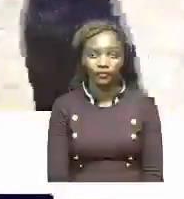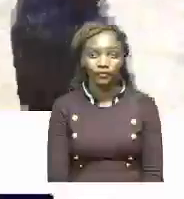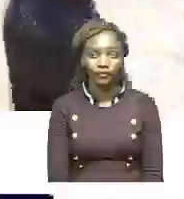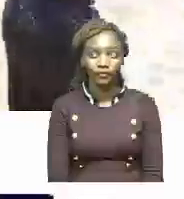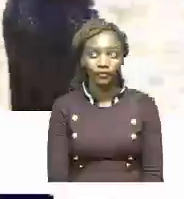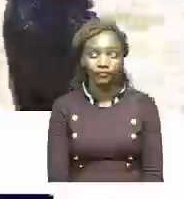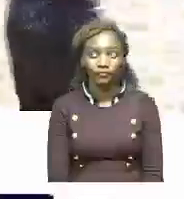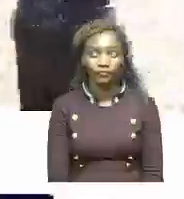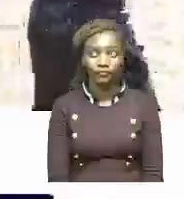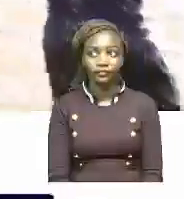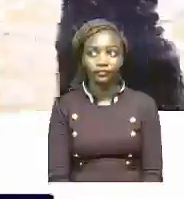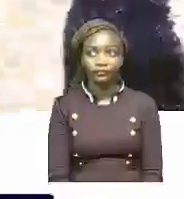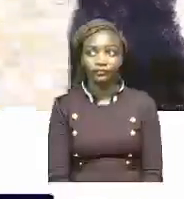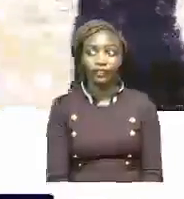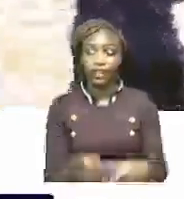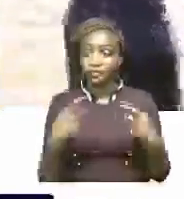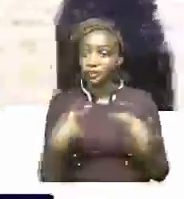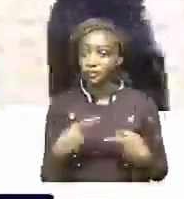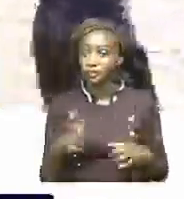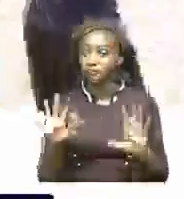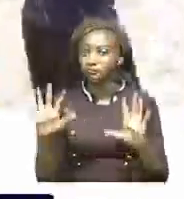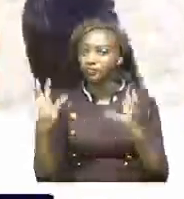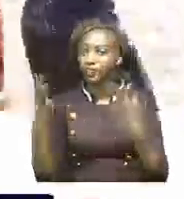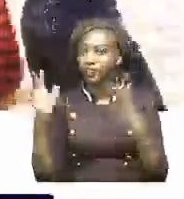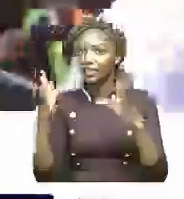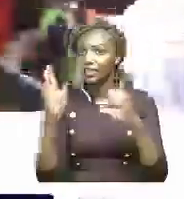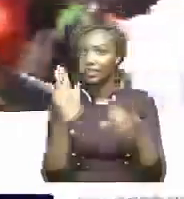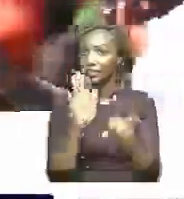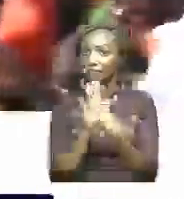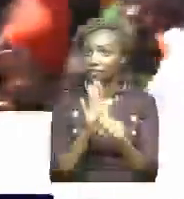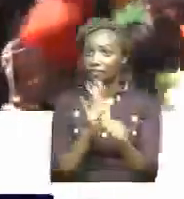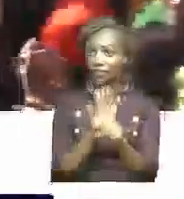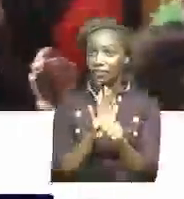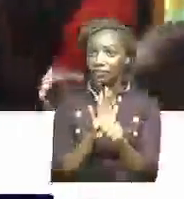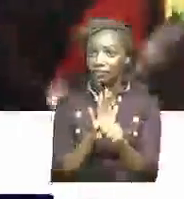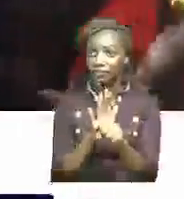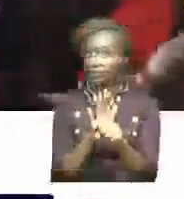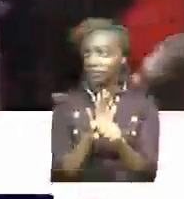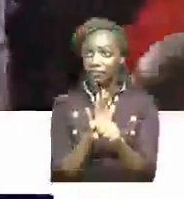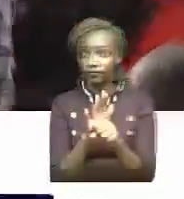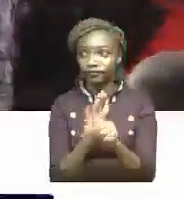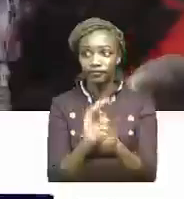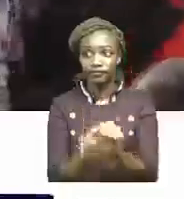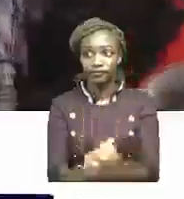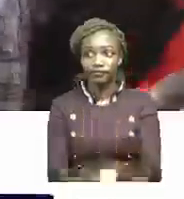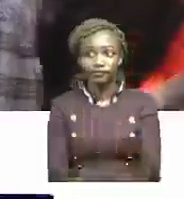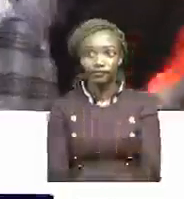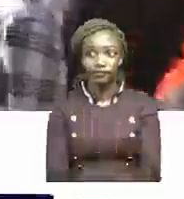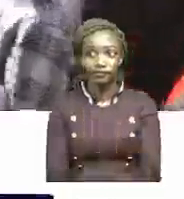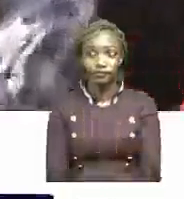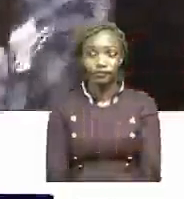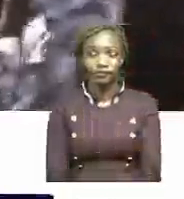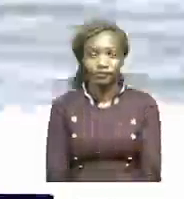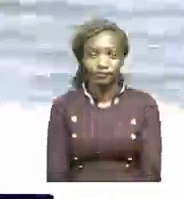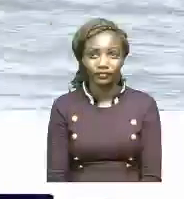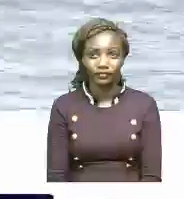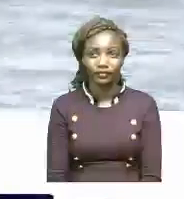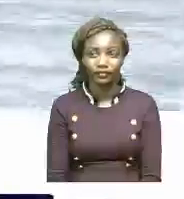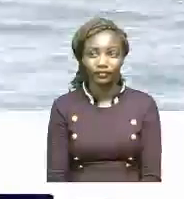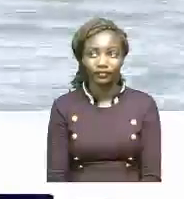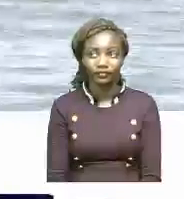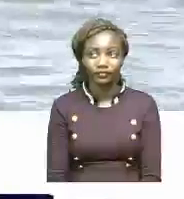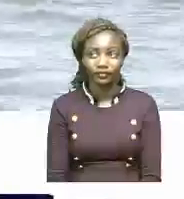Walohudhuria wakionekana kusherehekea, wakwetu wanasema kusiririka, manake kufurahia kila tukio, sio